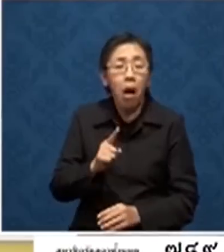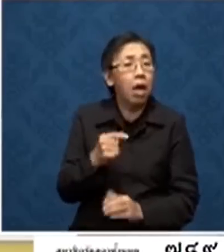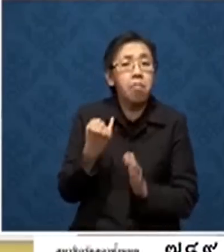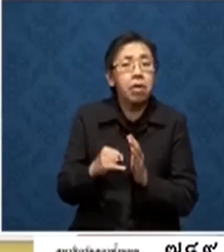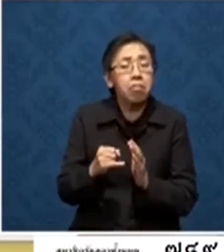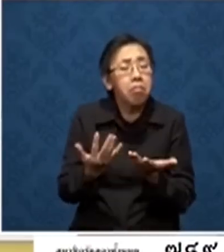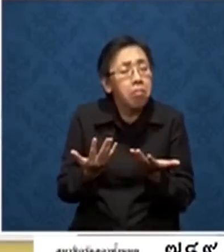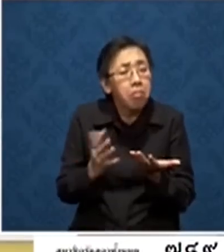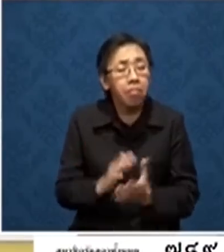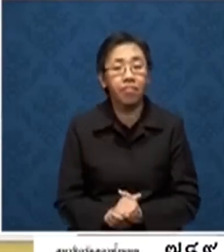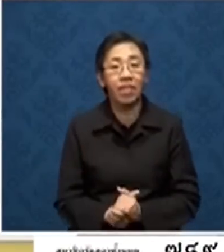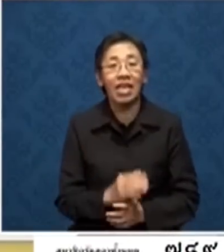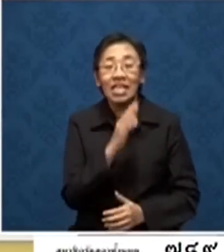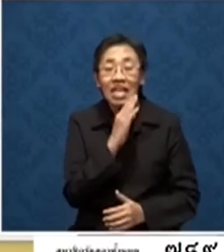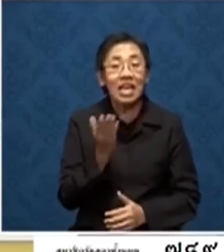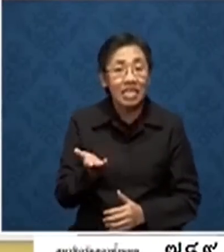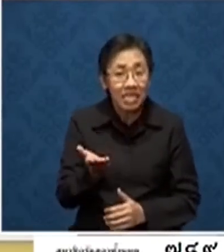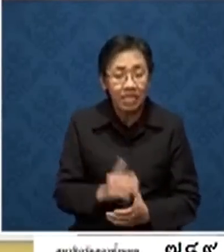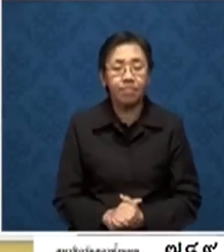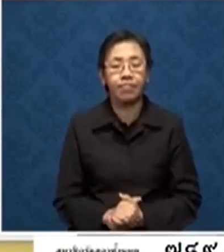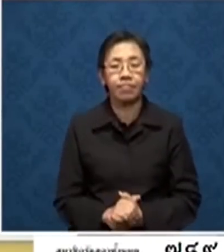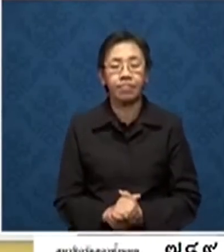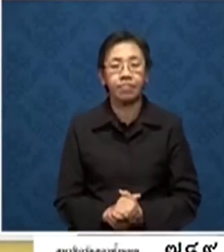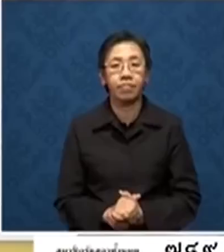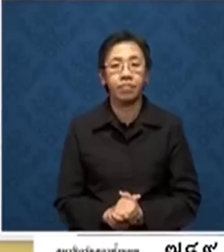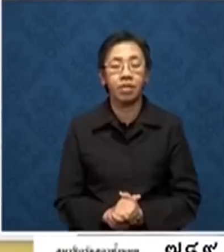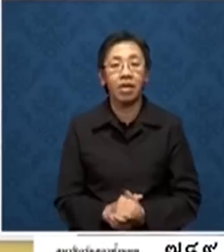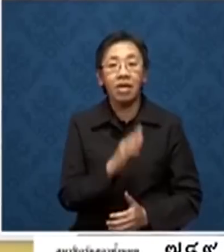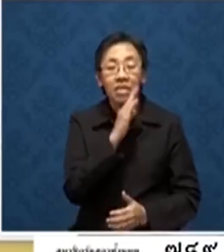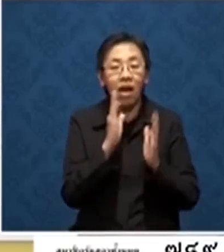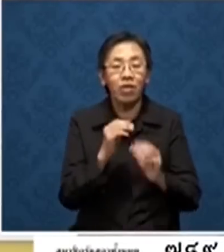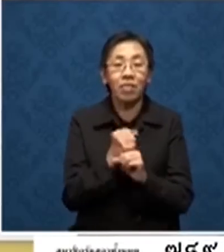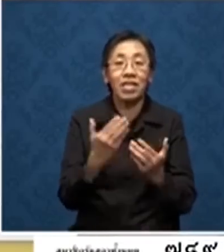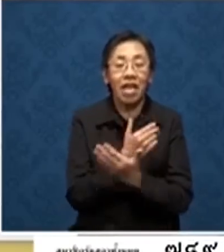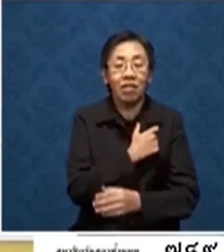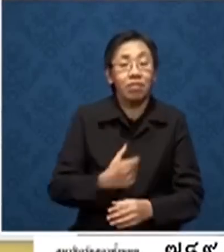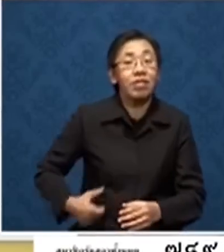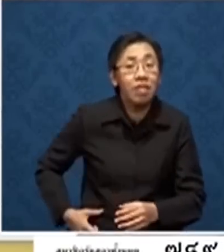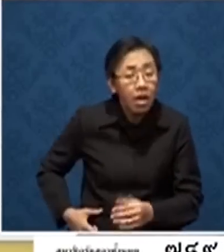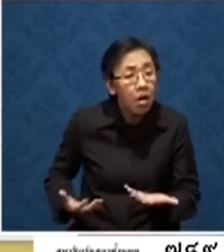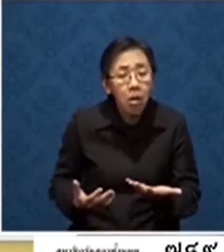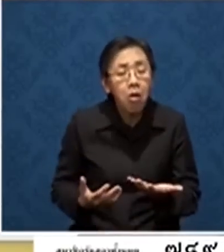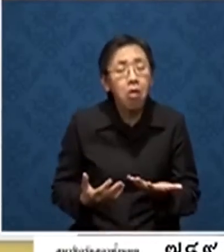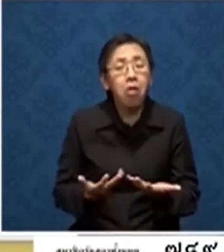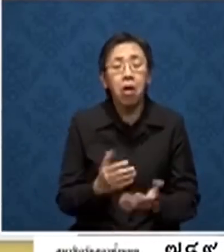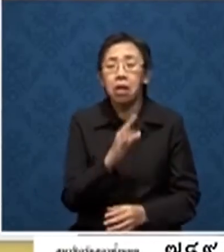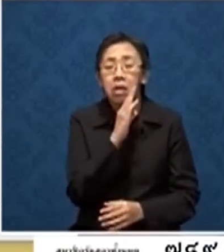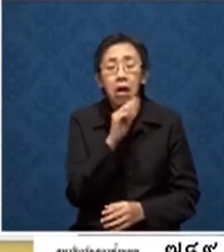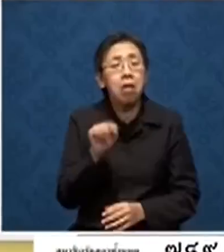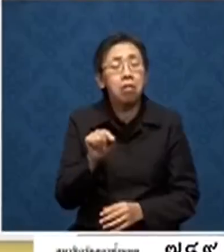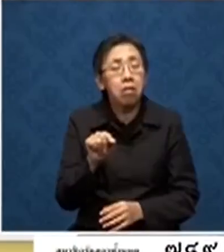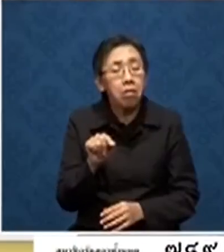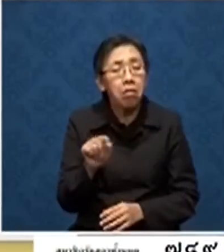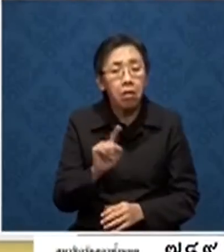ประมาทพระมหากษัตริย์พระราชินีรัฐศาสตร์และผู้สำเร็จราชการแทนพระองค์ไม่ถือเป็นความผิดไม่